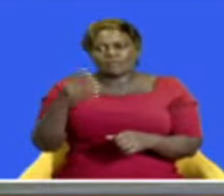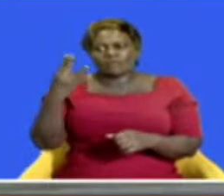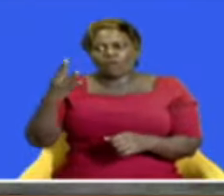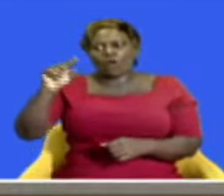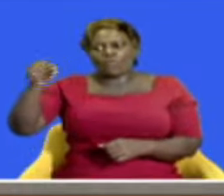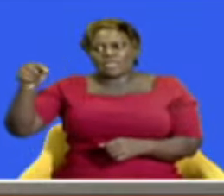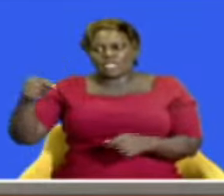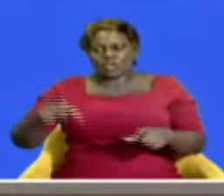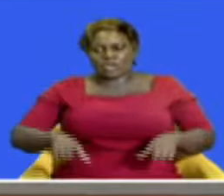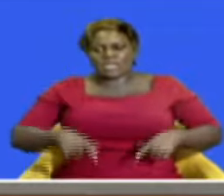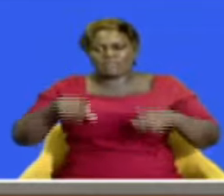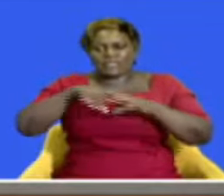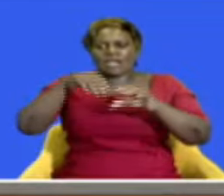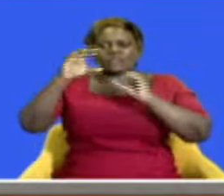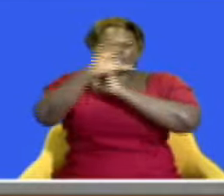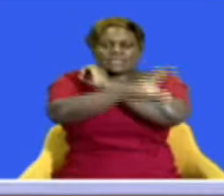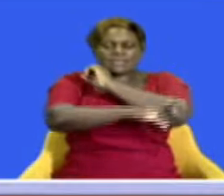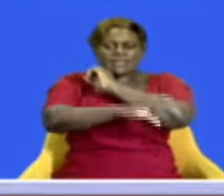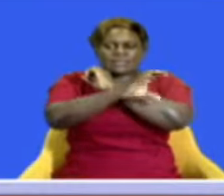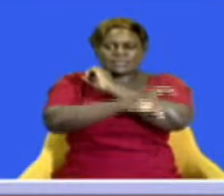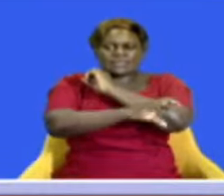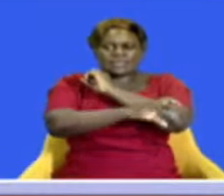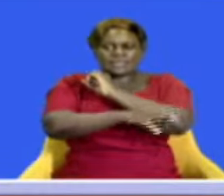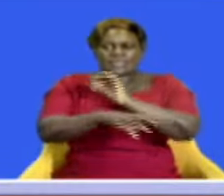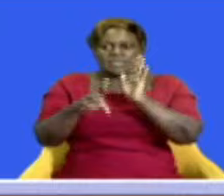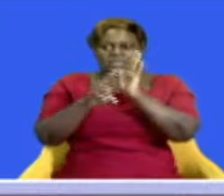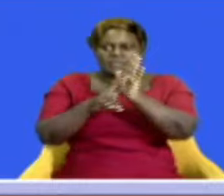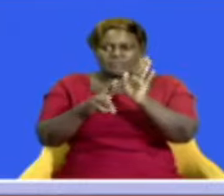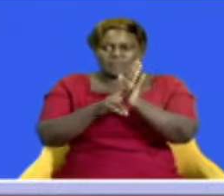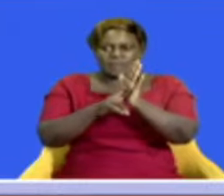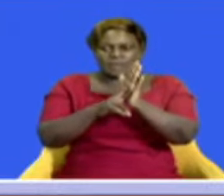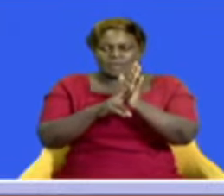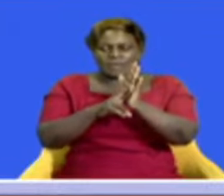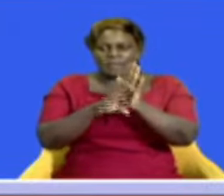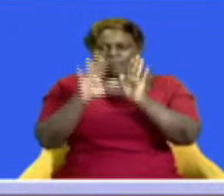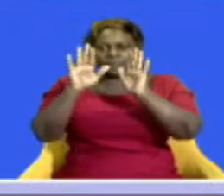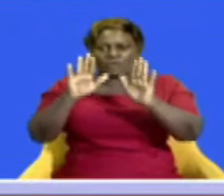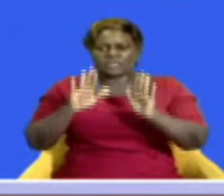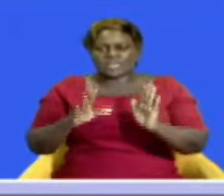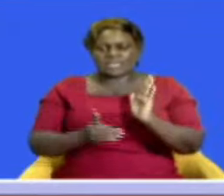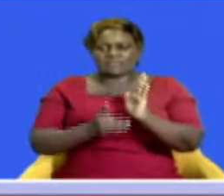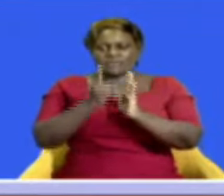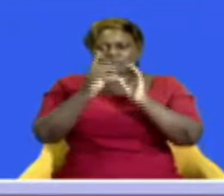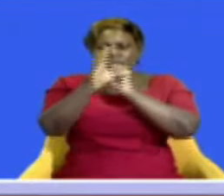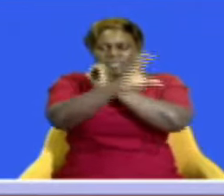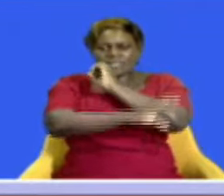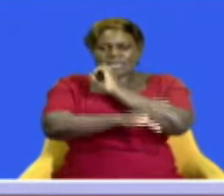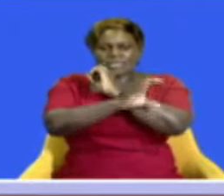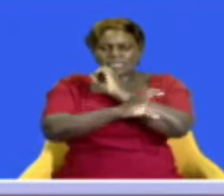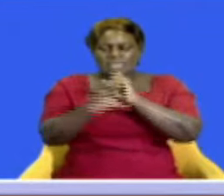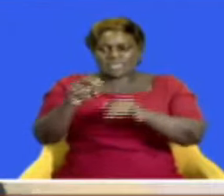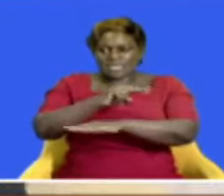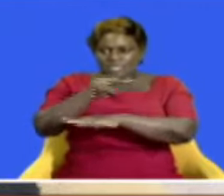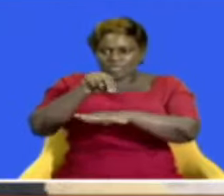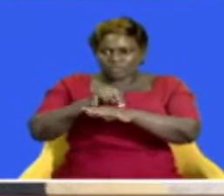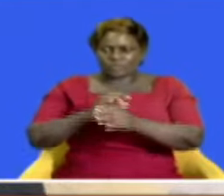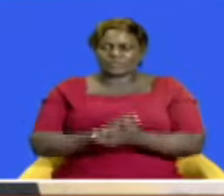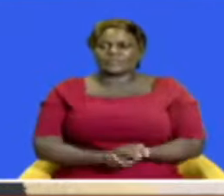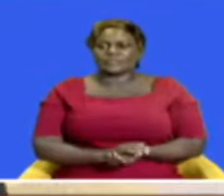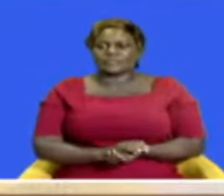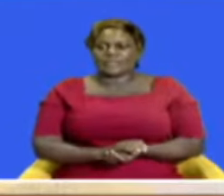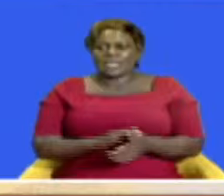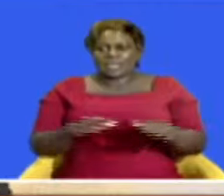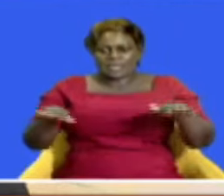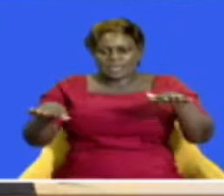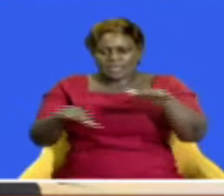4 wanaoishi nje ya nchi wanawakilisha kundi muhimu kwa maendeleo ya kiuchumi kwa taifa.